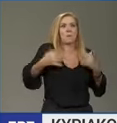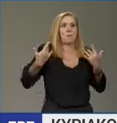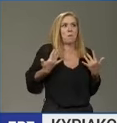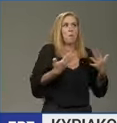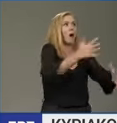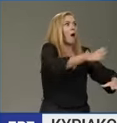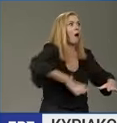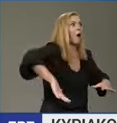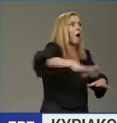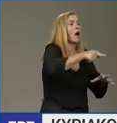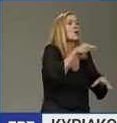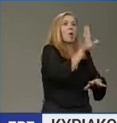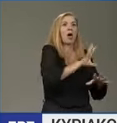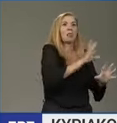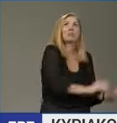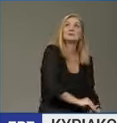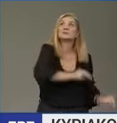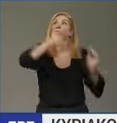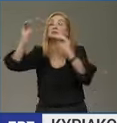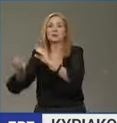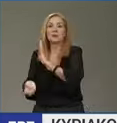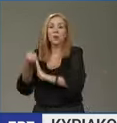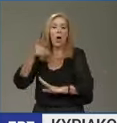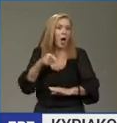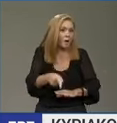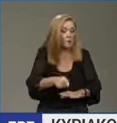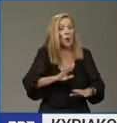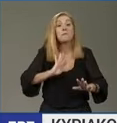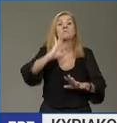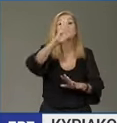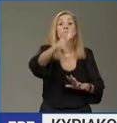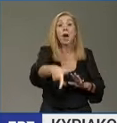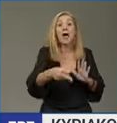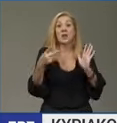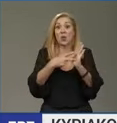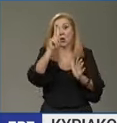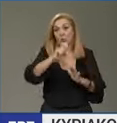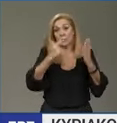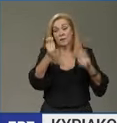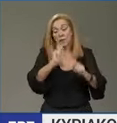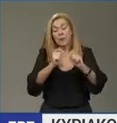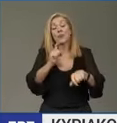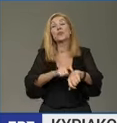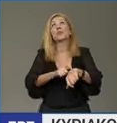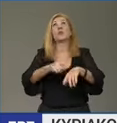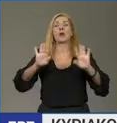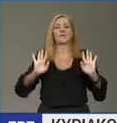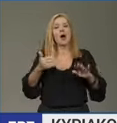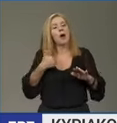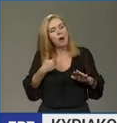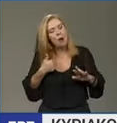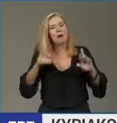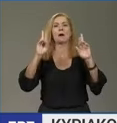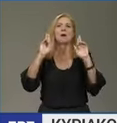νέες εγκαταστάσεις, αυτό δεν είναι έργο που θα έχει ολοκληρωθεί εντός της τριετίας. Πάντως του χρόνου ελπίζουμε να είναι έργο το